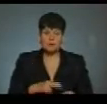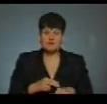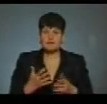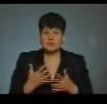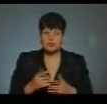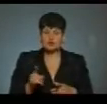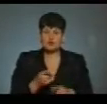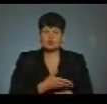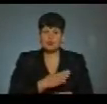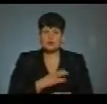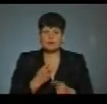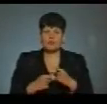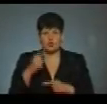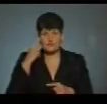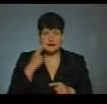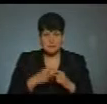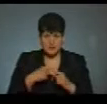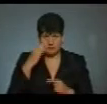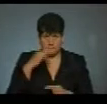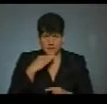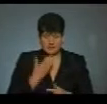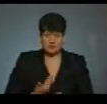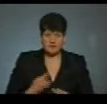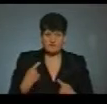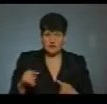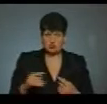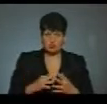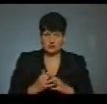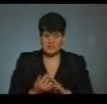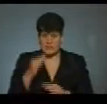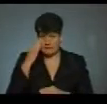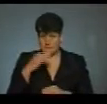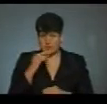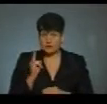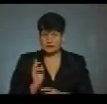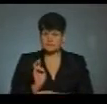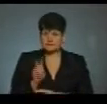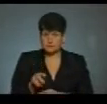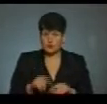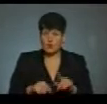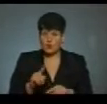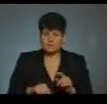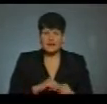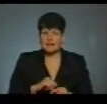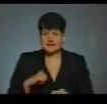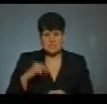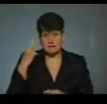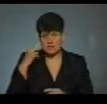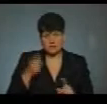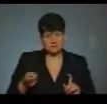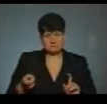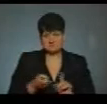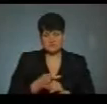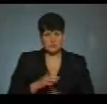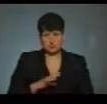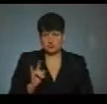з'ясували, що з Польщі повернувся брат батька, який проживає в іншому селі. Батько дитини відвідував родича, але сам дядько не контактував з